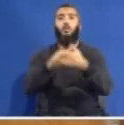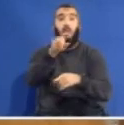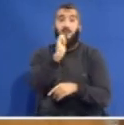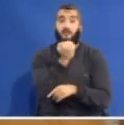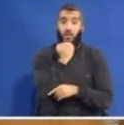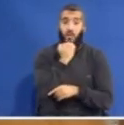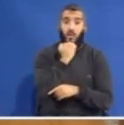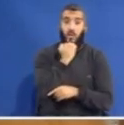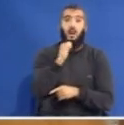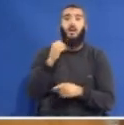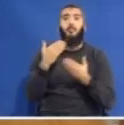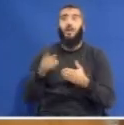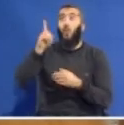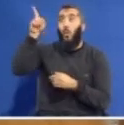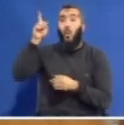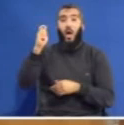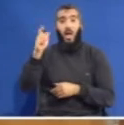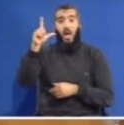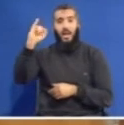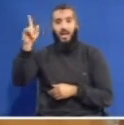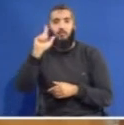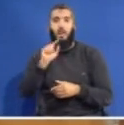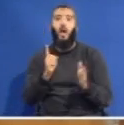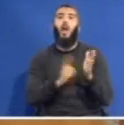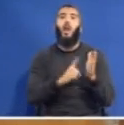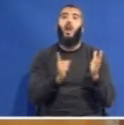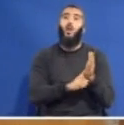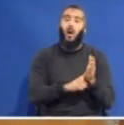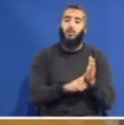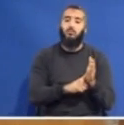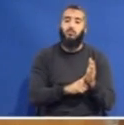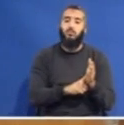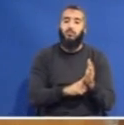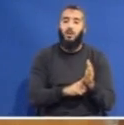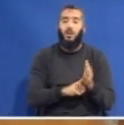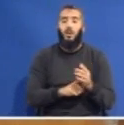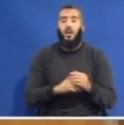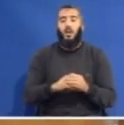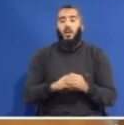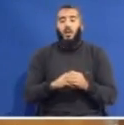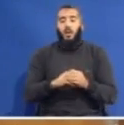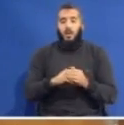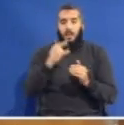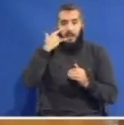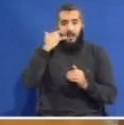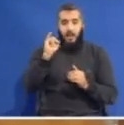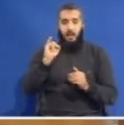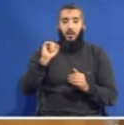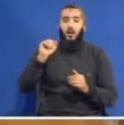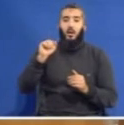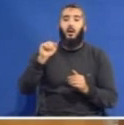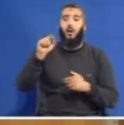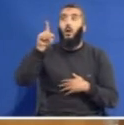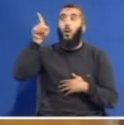كاين قانون، ما كانش أمور تجري هكذا من غير قانون. إذا كان فيه اعتداء